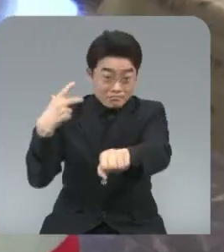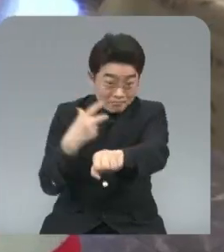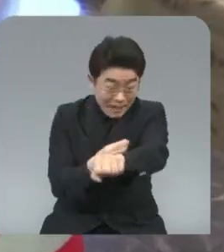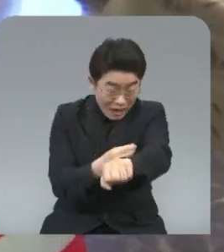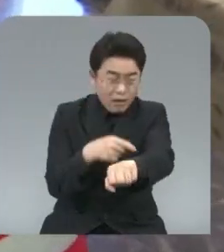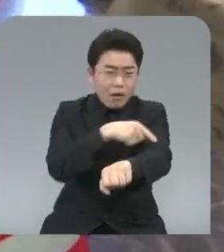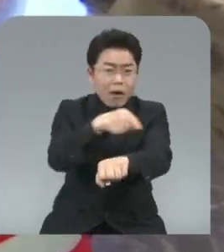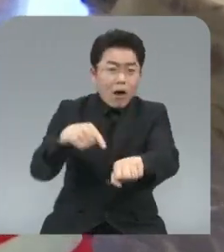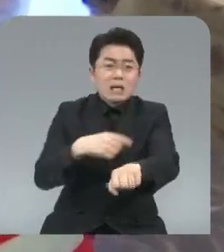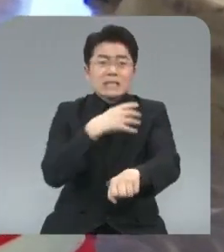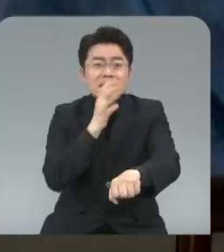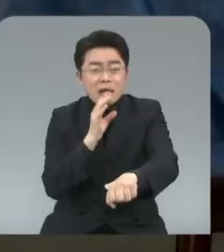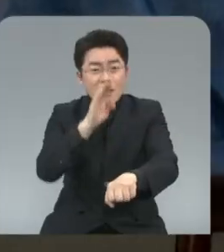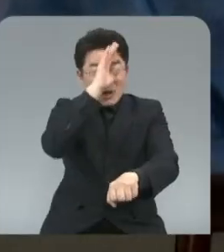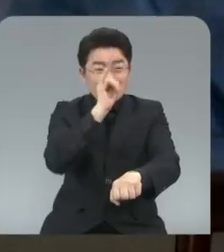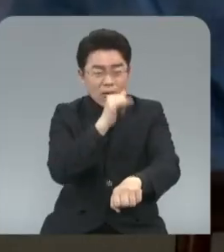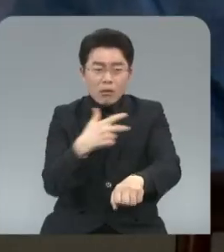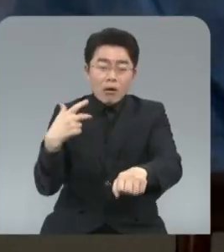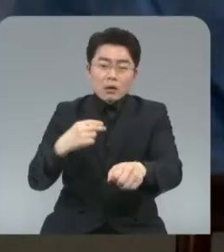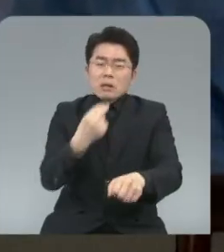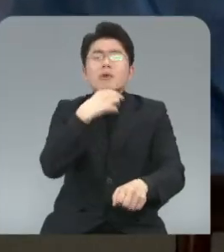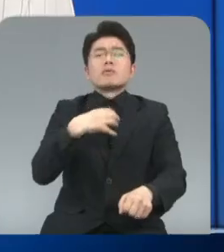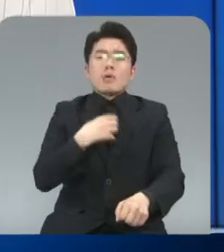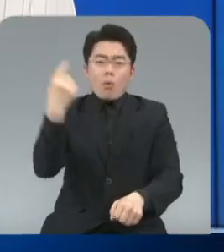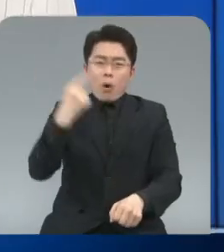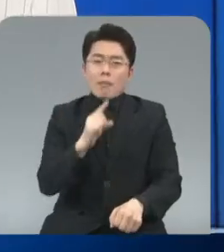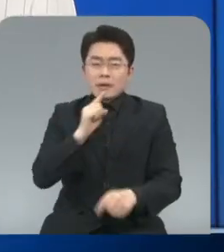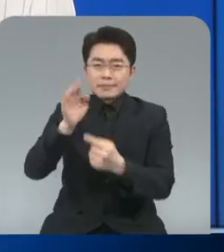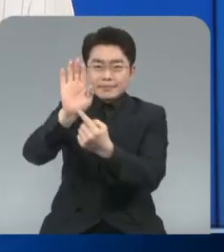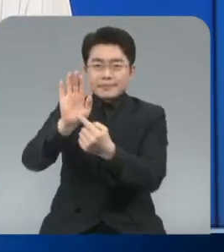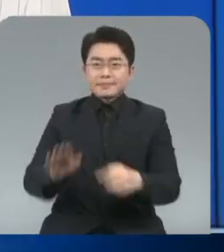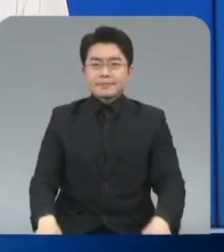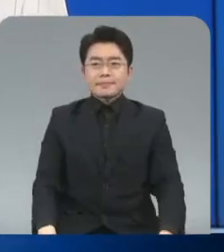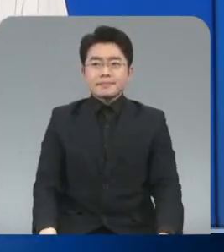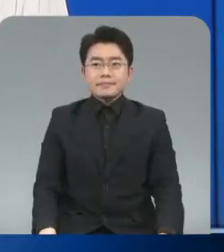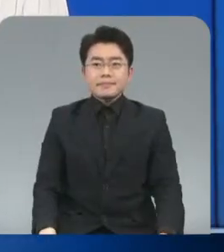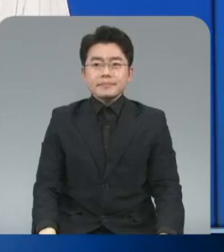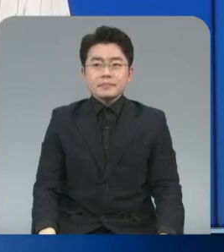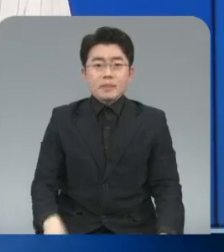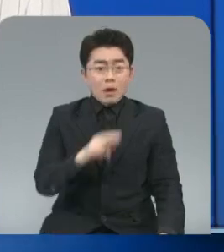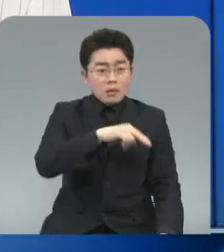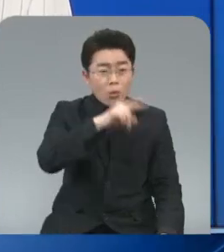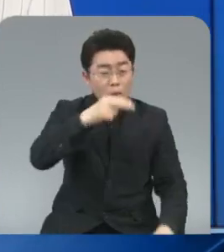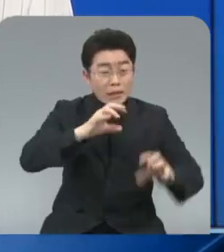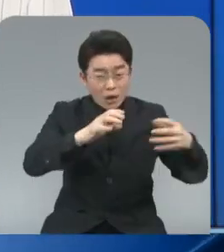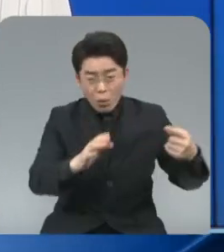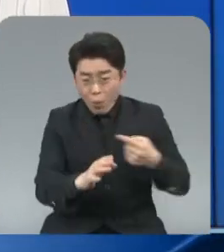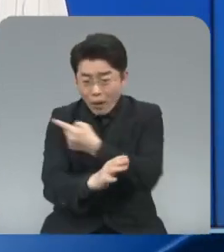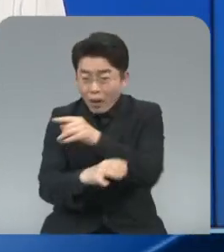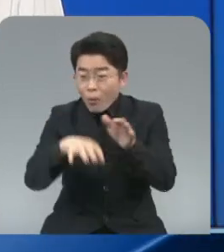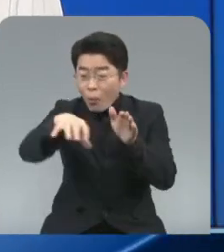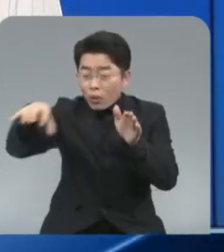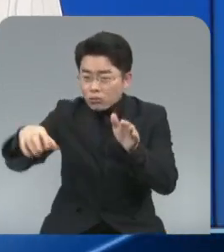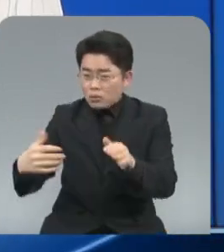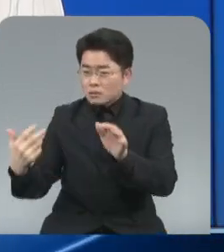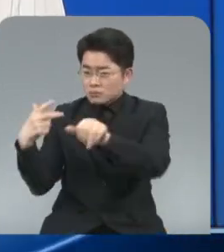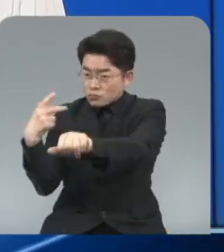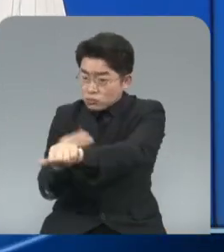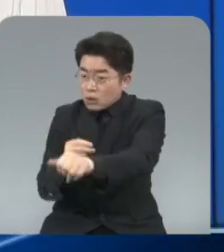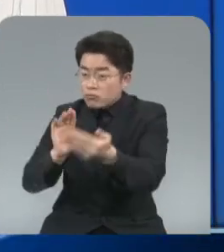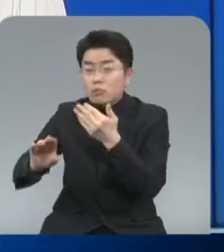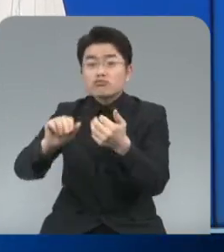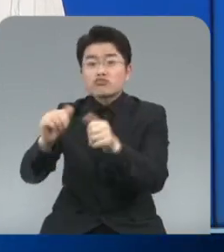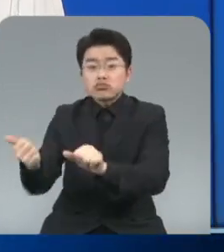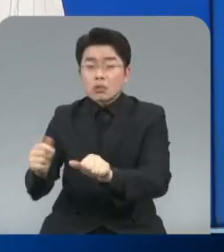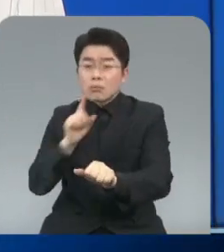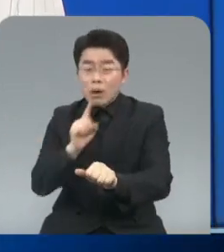결과를 줄 수 있다고 말했습니다. 네, 그런데 노르웨이 외에도 백신 접종 뒤 사망한 사례가 보고되고 있죠.